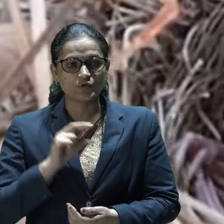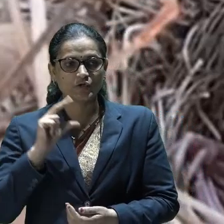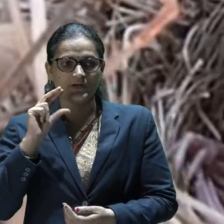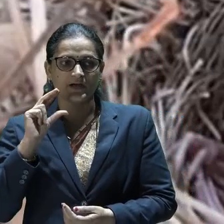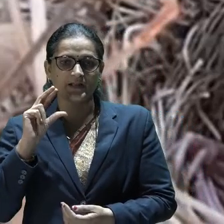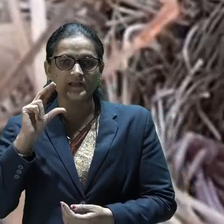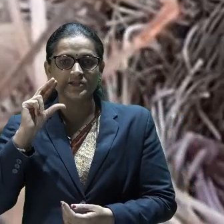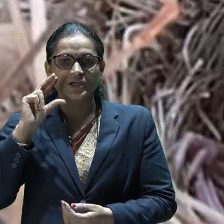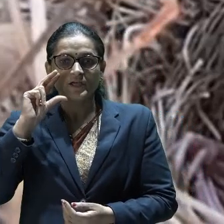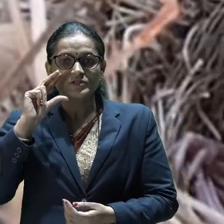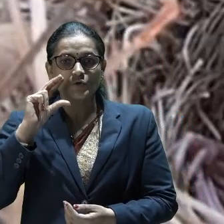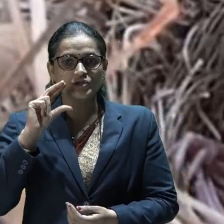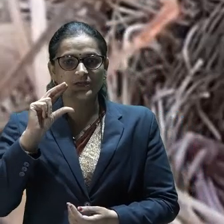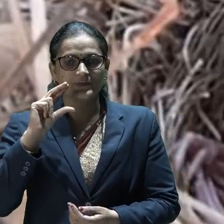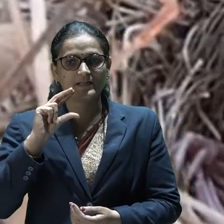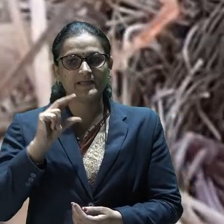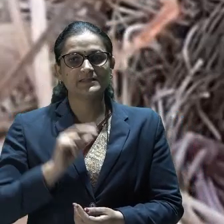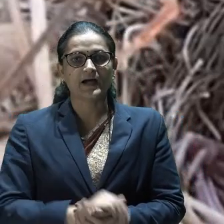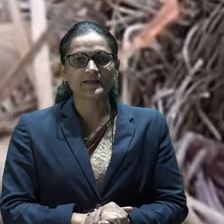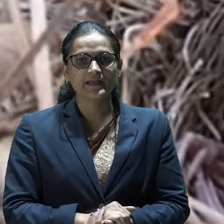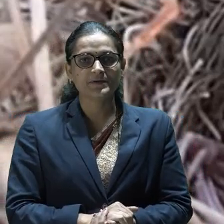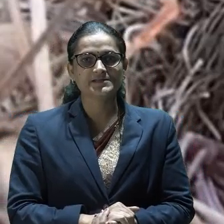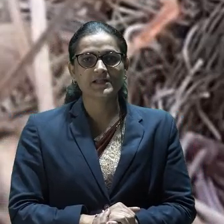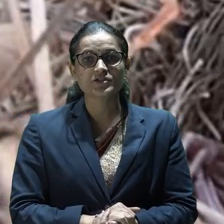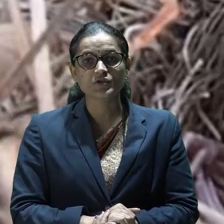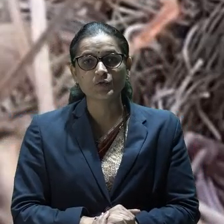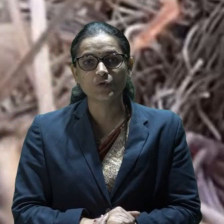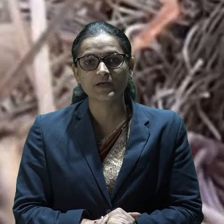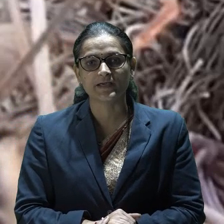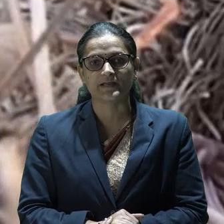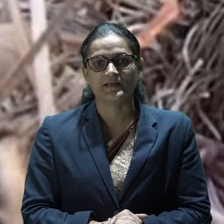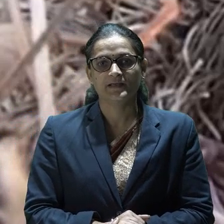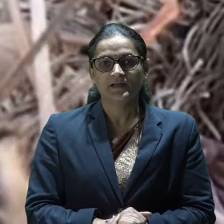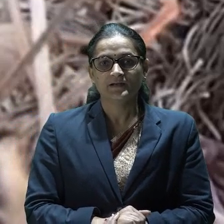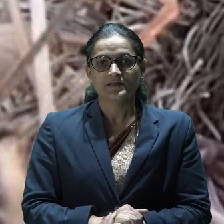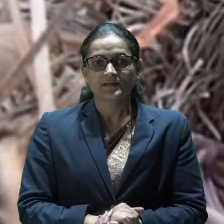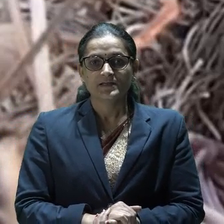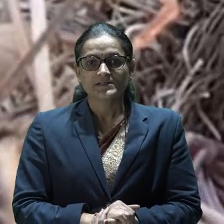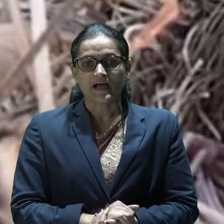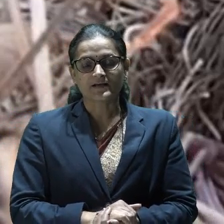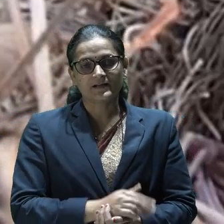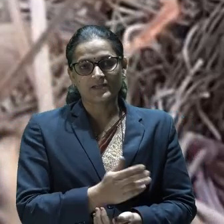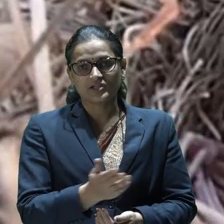पिलासाठी किती सोसले चुचुणाऱ्या चोची मधले दाणे मजला शिकवून गेले।